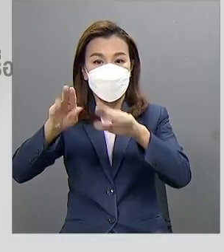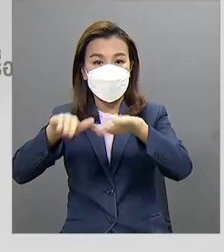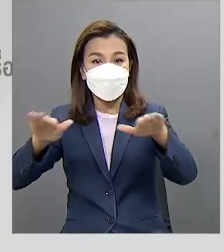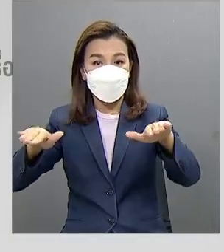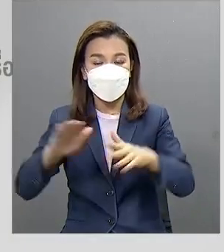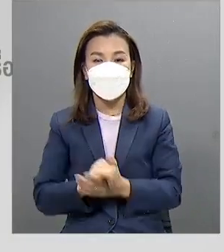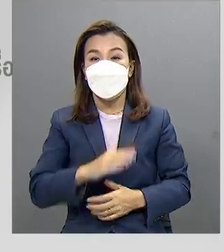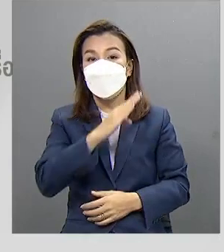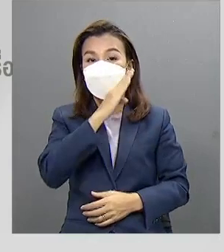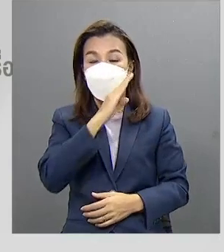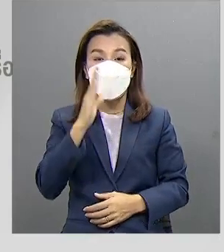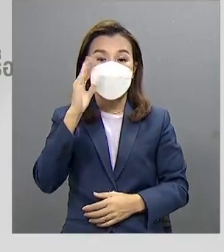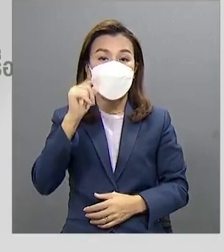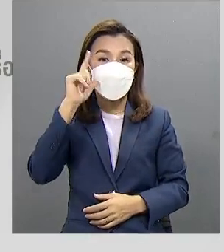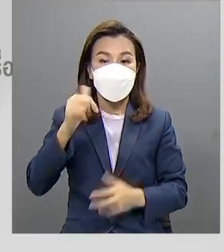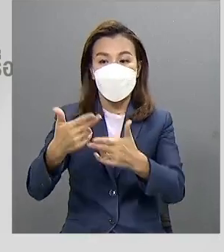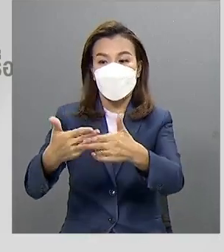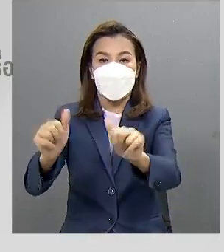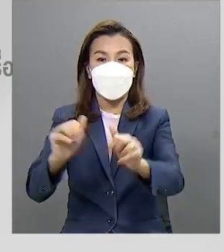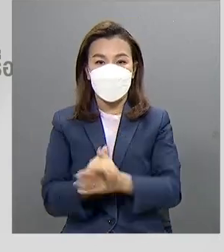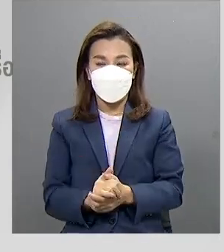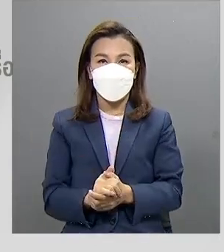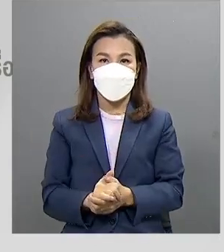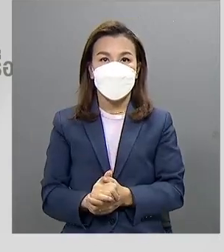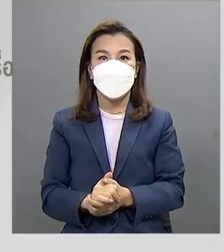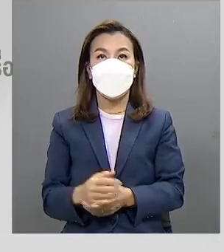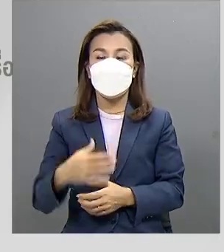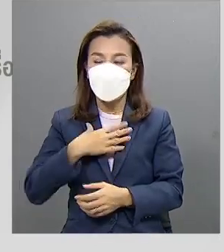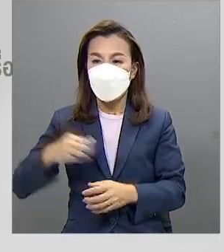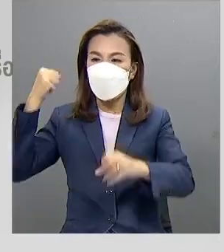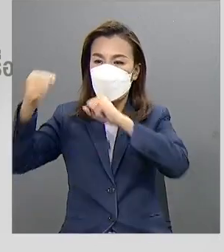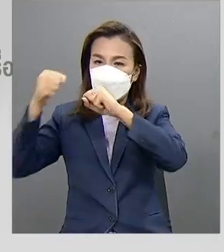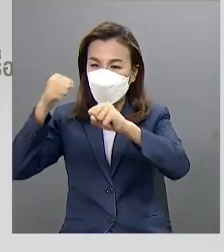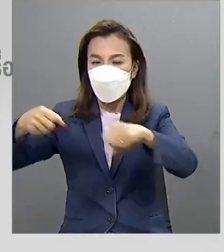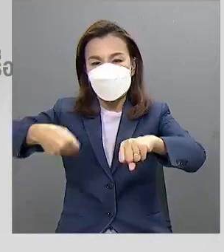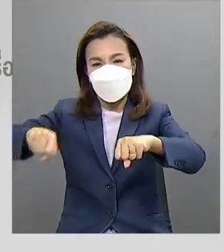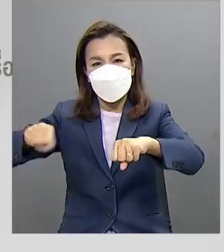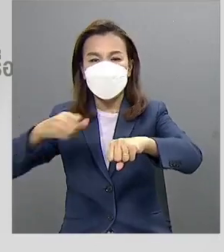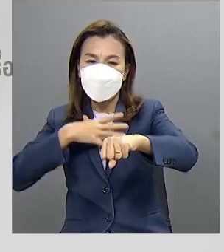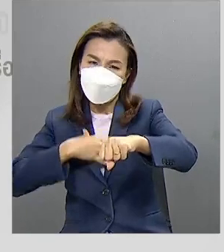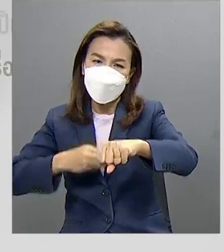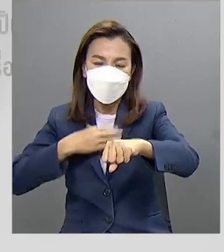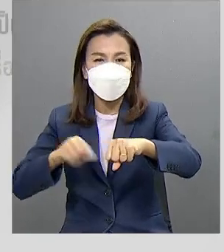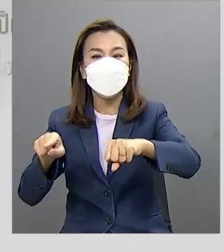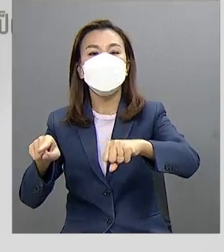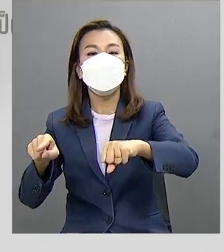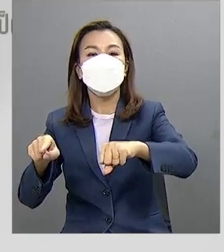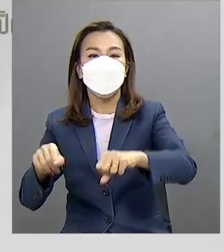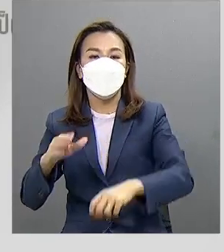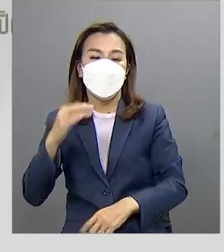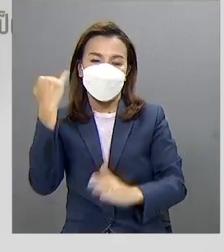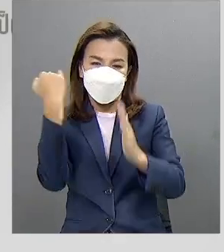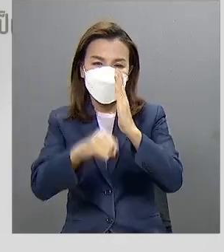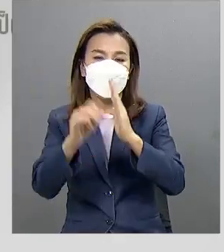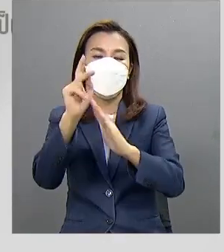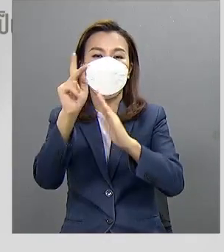ห็นอยู่แล้วว่าลูกเนี่ยชอบออกไปก่อนยากรรมชอบไปชกต่อยไปขับไปแว้นไปอะไรต่างๆเหล่านี้เนี่ยครับก็มีความผิดตามกฎหมายแล้วถ้าไปเกิด